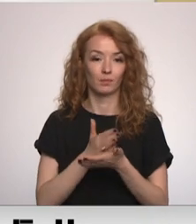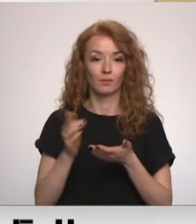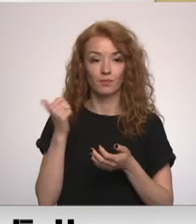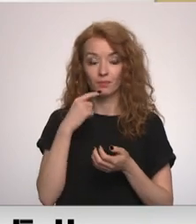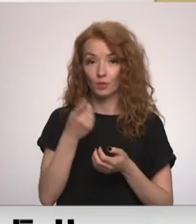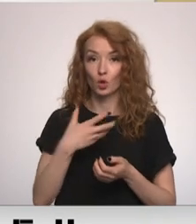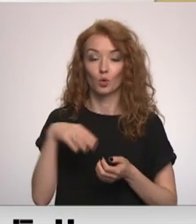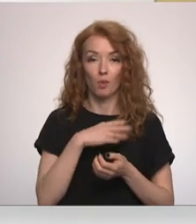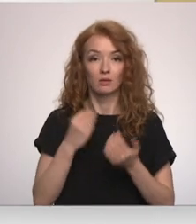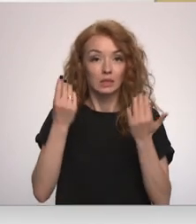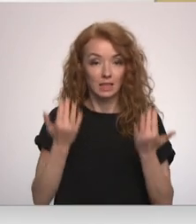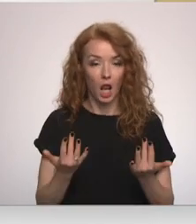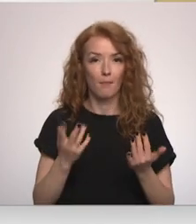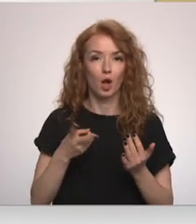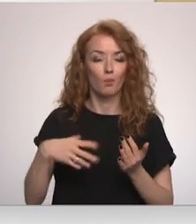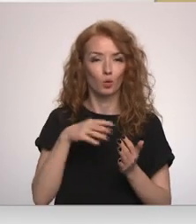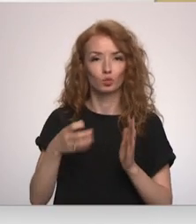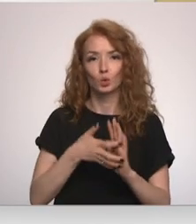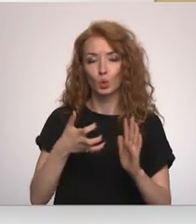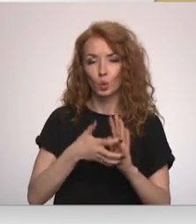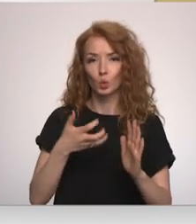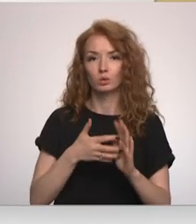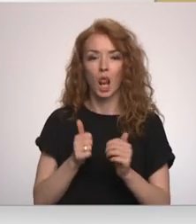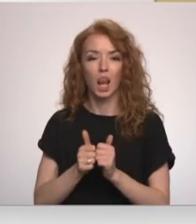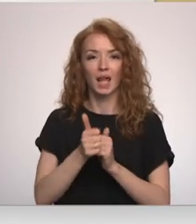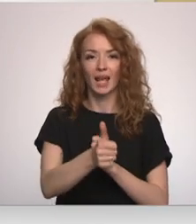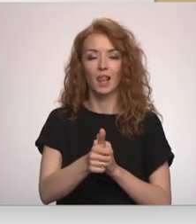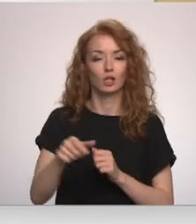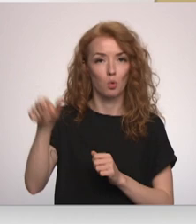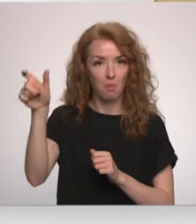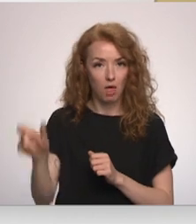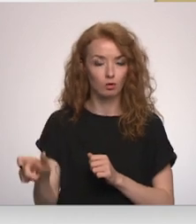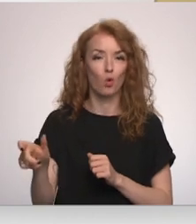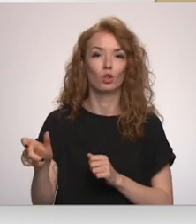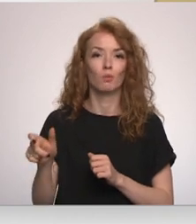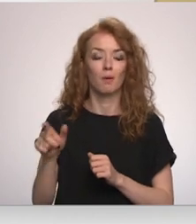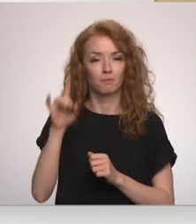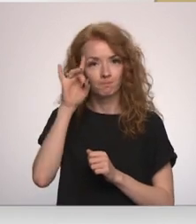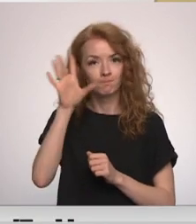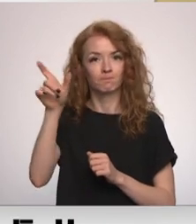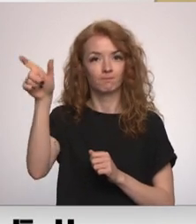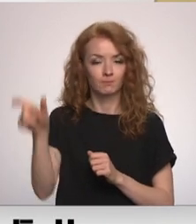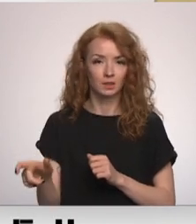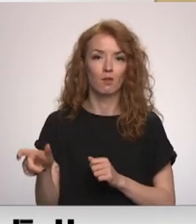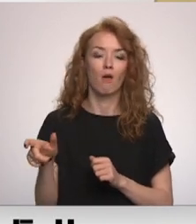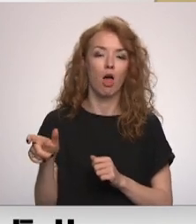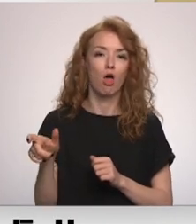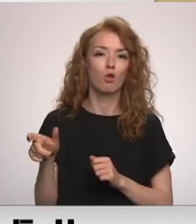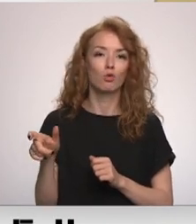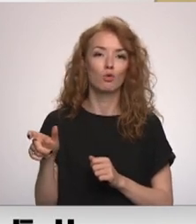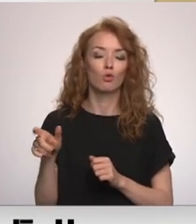secinājuma, ka mums trūkst varbūt tādu līderisku personību vai atpazīstamu cilvēku,